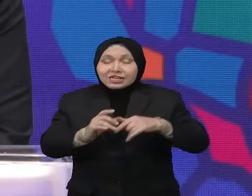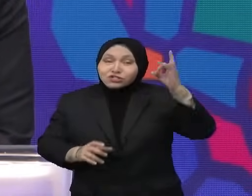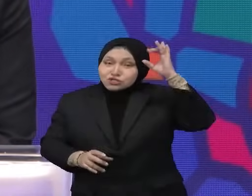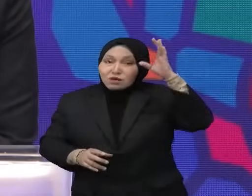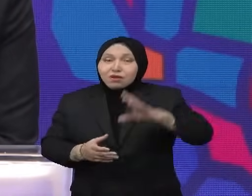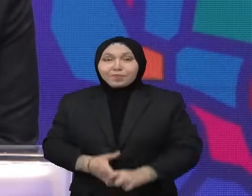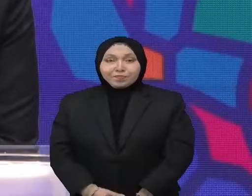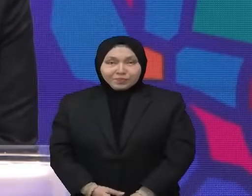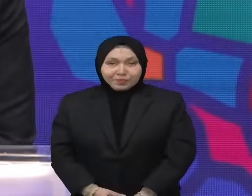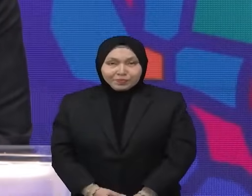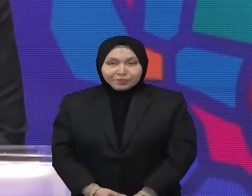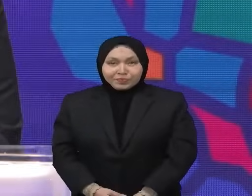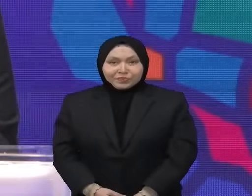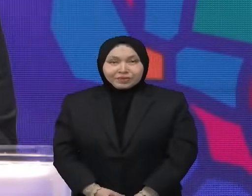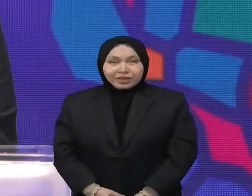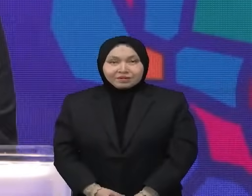insyaAllah.